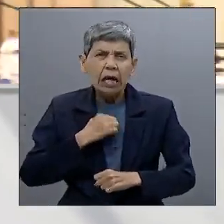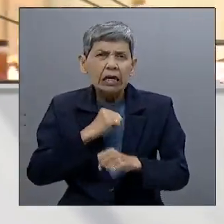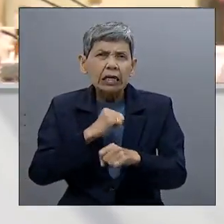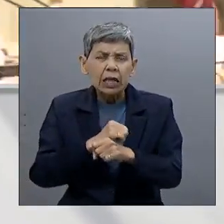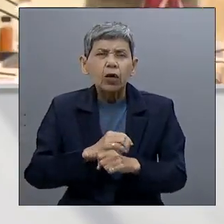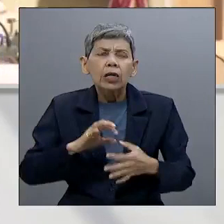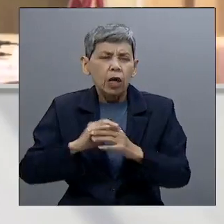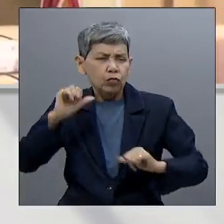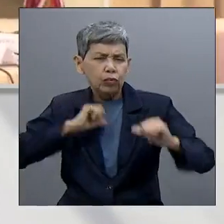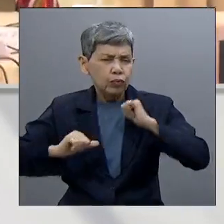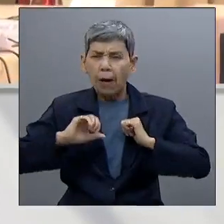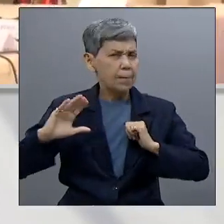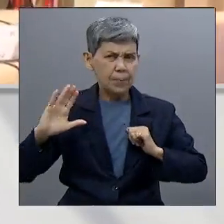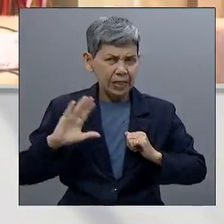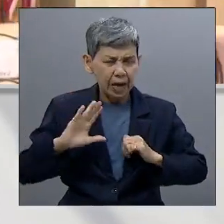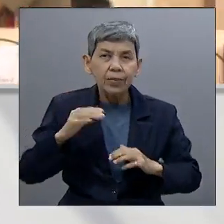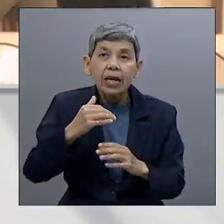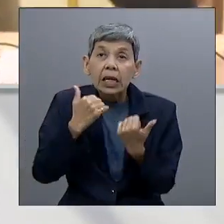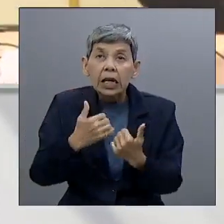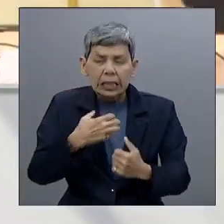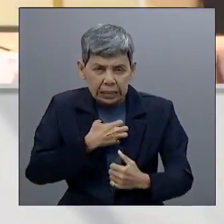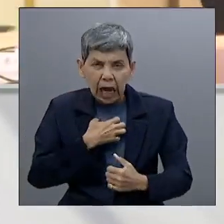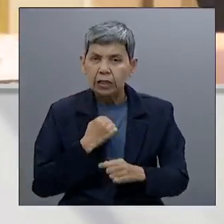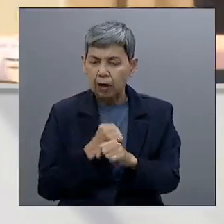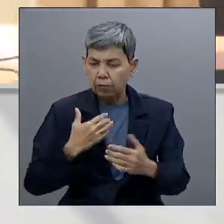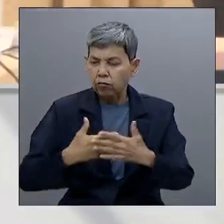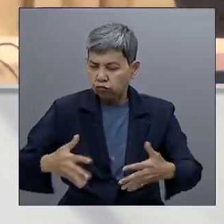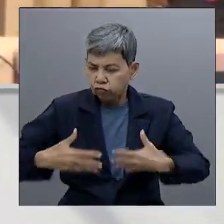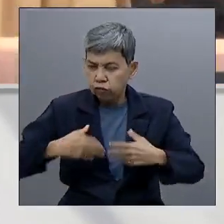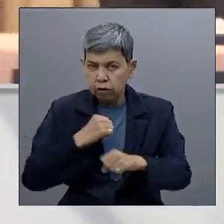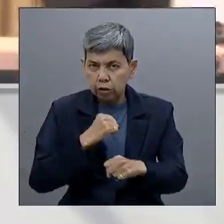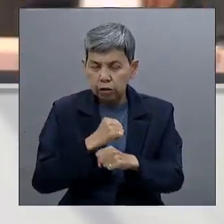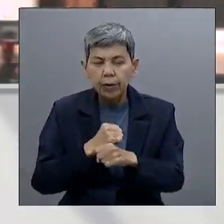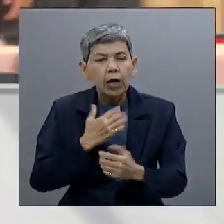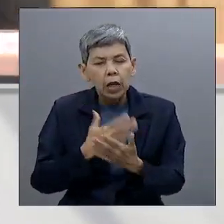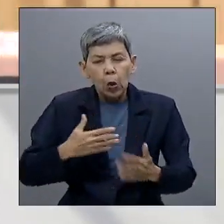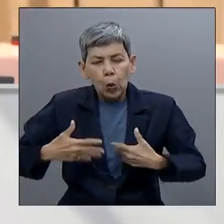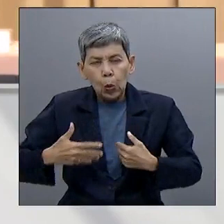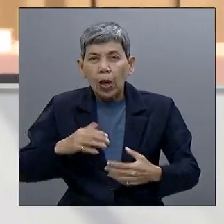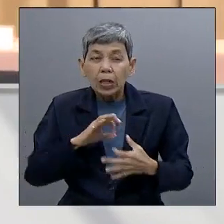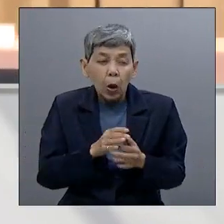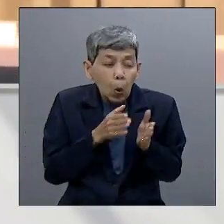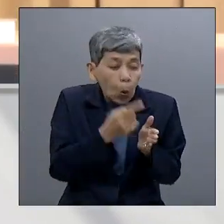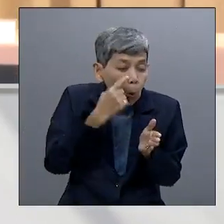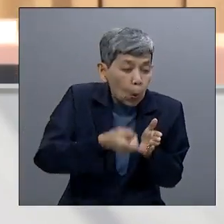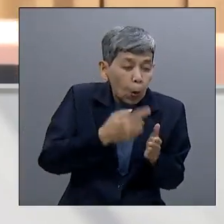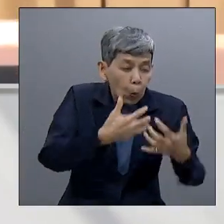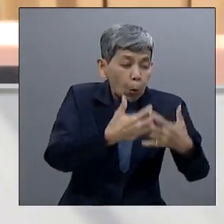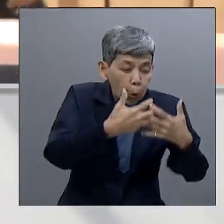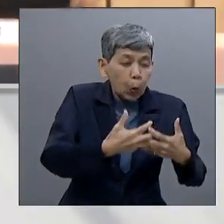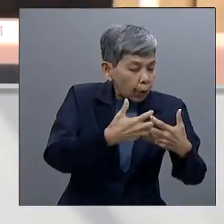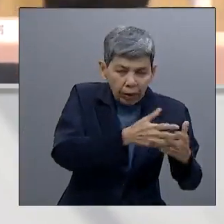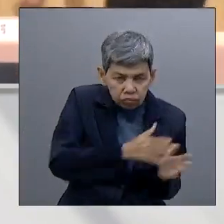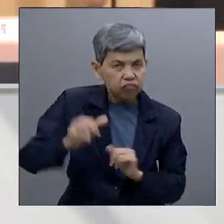ช้อุตสาหกรรมบันเทิงเป็นซอฟต์พาวเวอร์ค่ะแต่เขาอยากจะเพิ่มรายได้ให้มันไม่ได้มีรายได้เพียงแค่ทางเดียวจากอุตสาหกรรมเทคโนโ